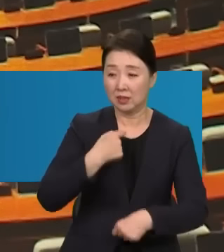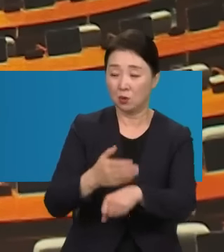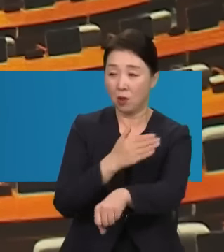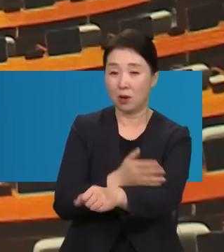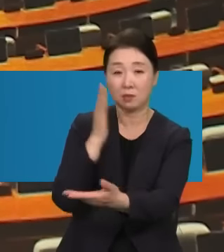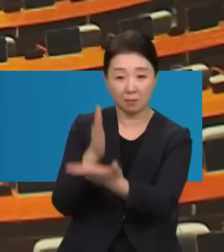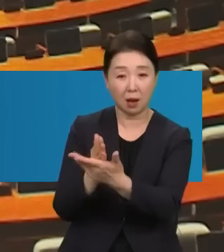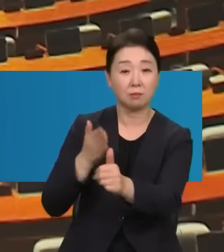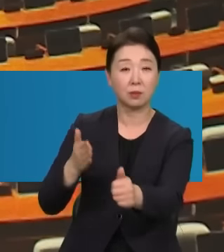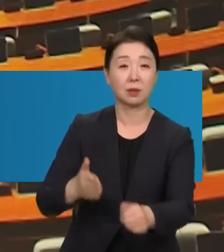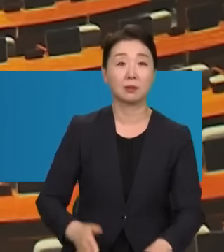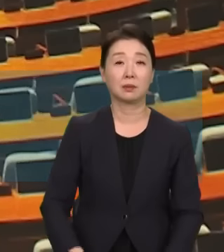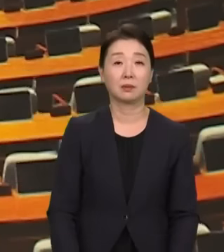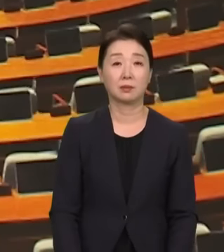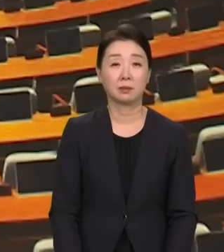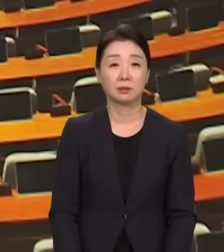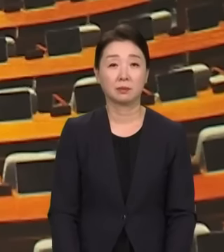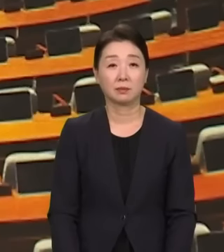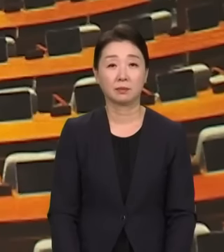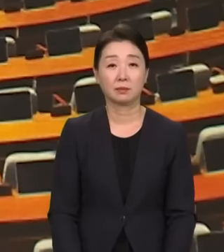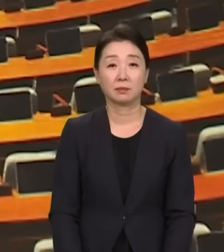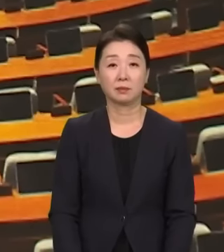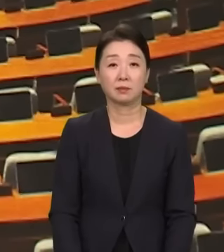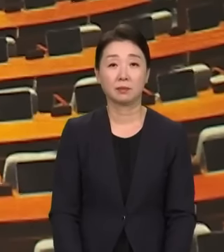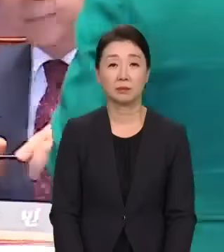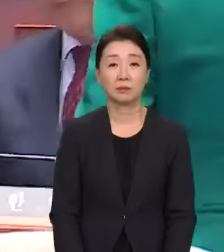안 된다고 했습니다. 유정화 기자입니다.